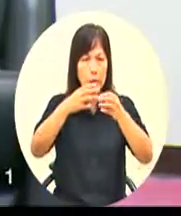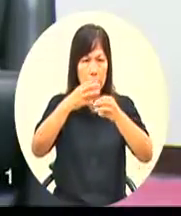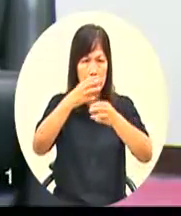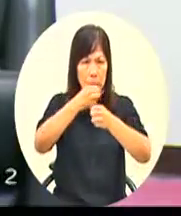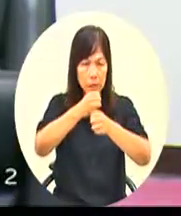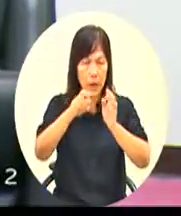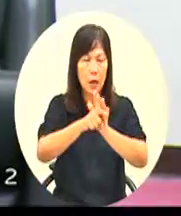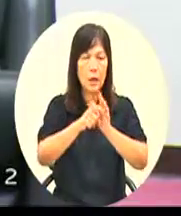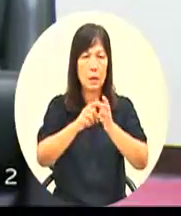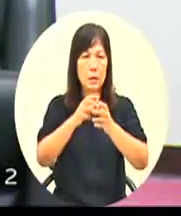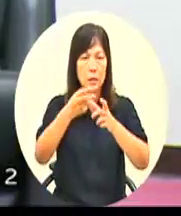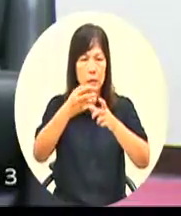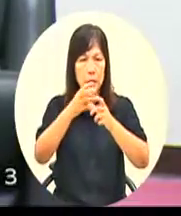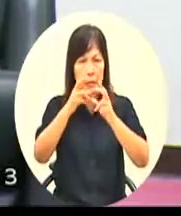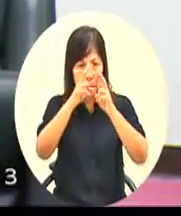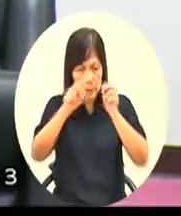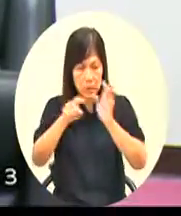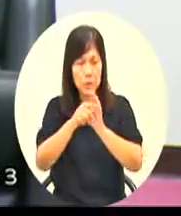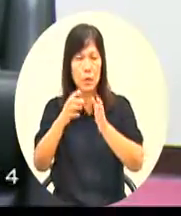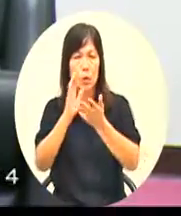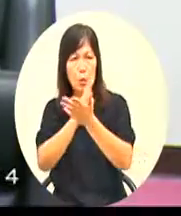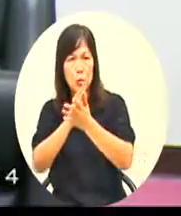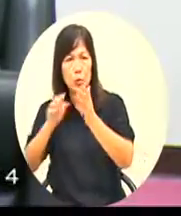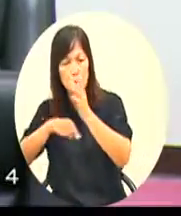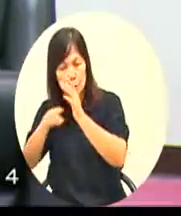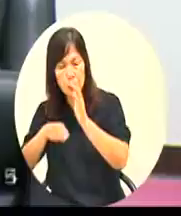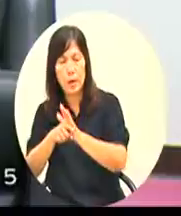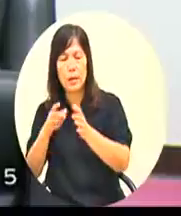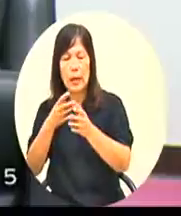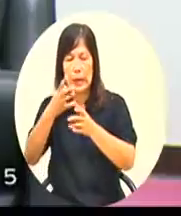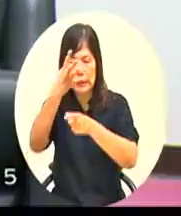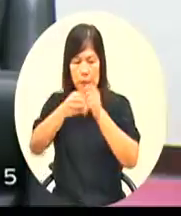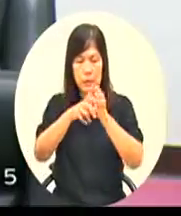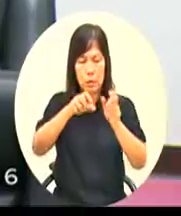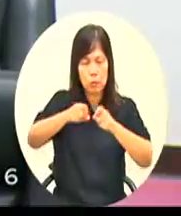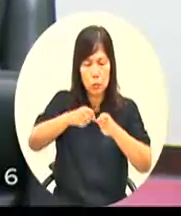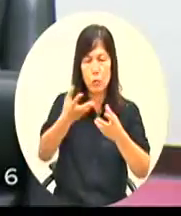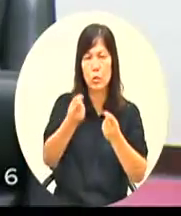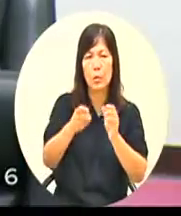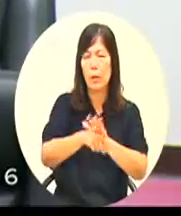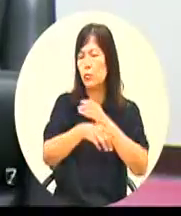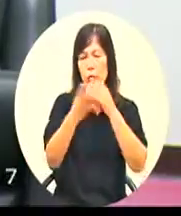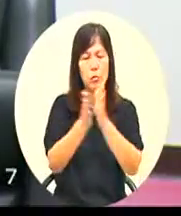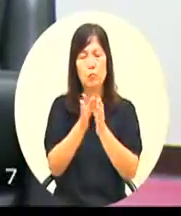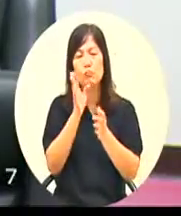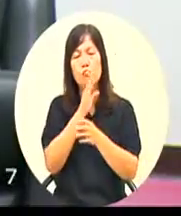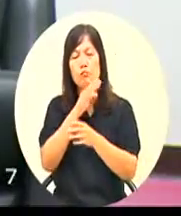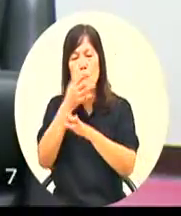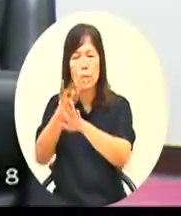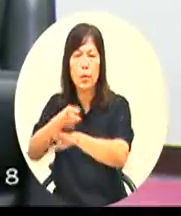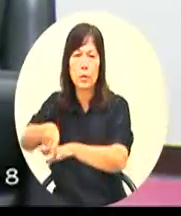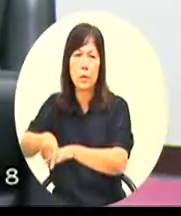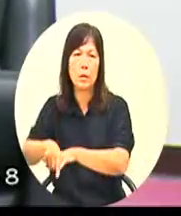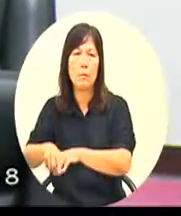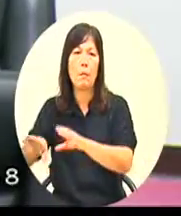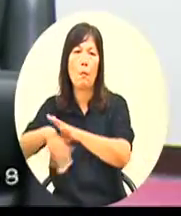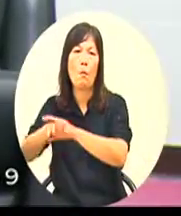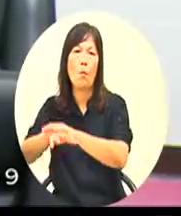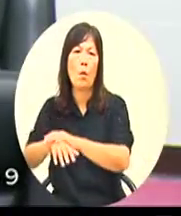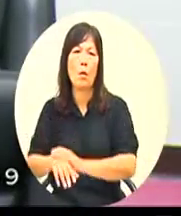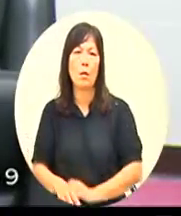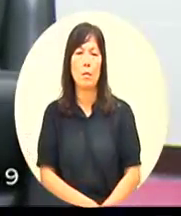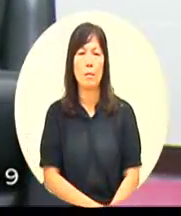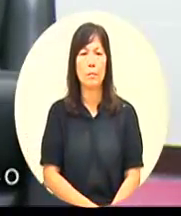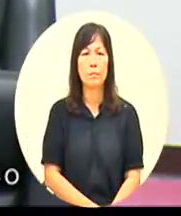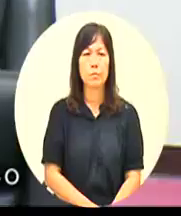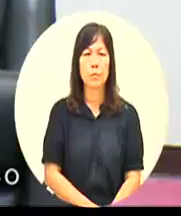院。在这么多年都没有任何的规划，都是闲置在那边。我要请教我们局长，这明伦堂、